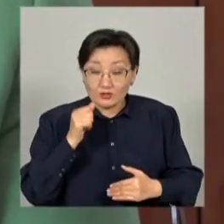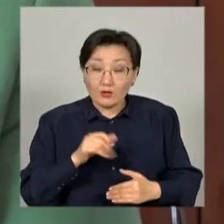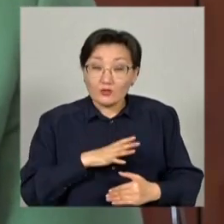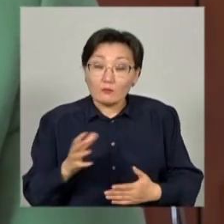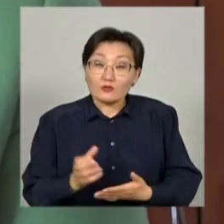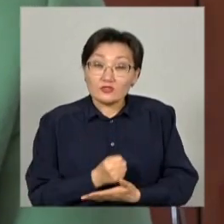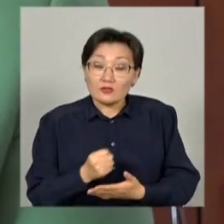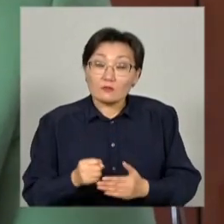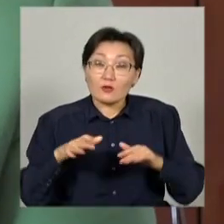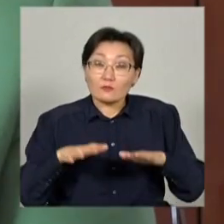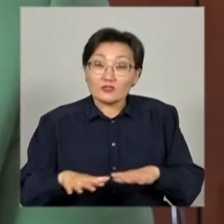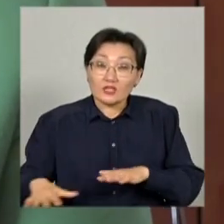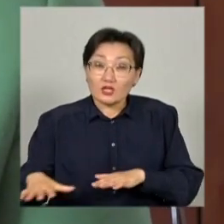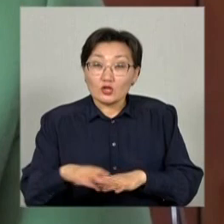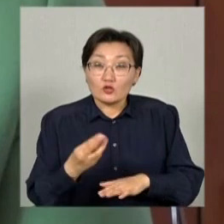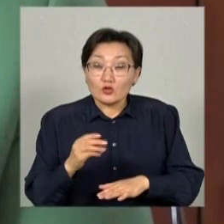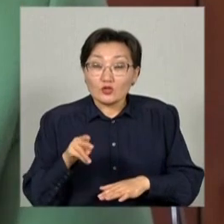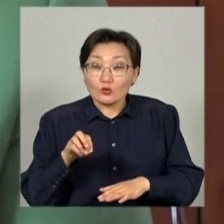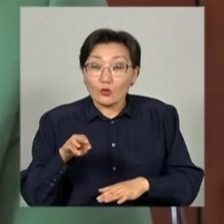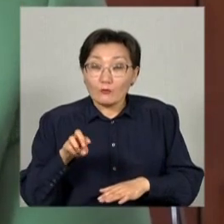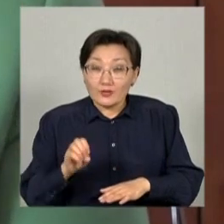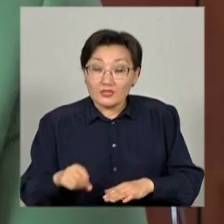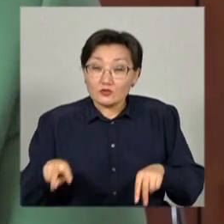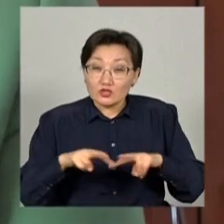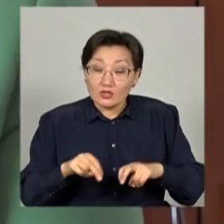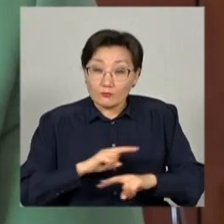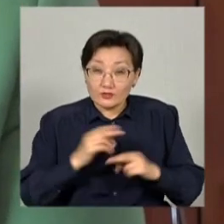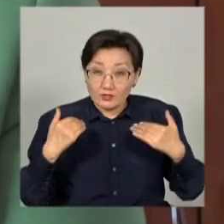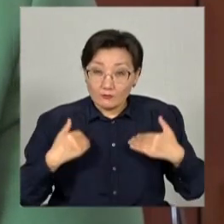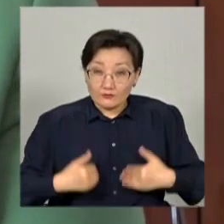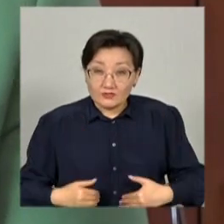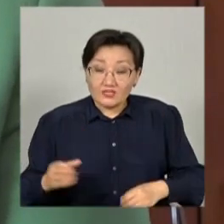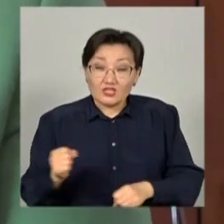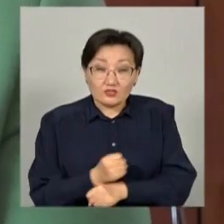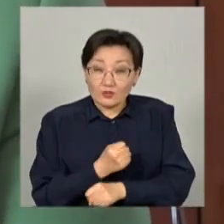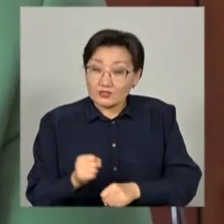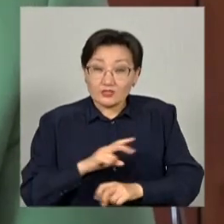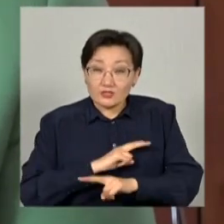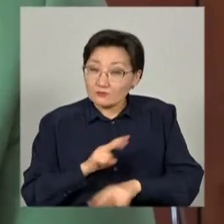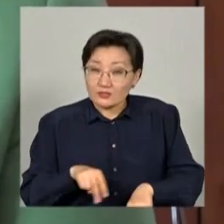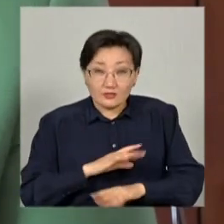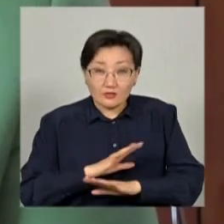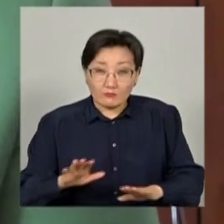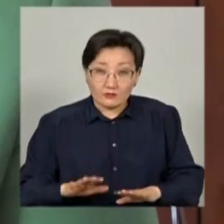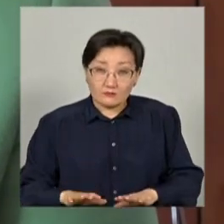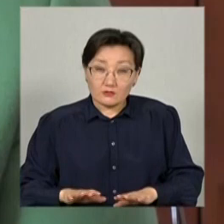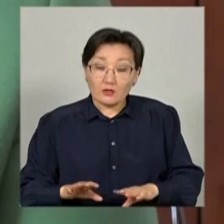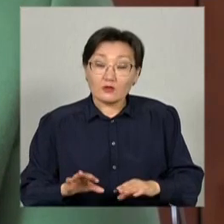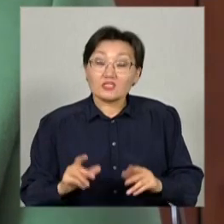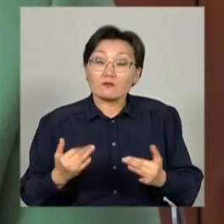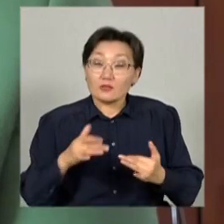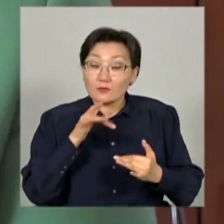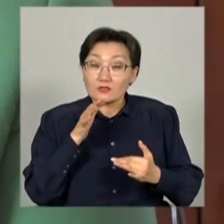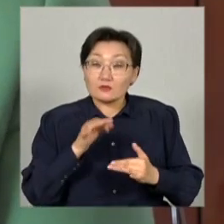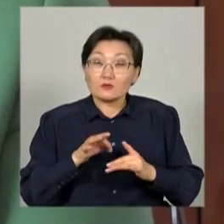было найдено в местности Шурентобе. При осмотре тела признаков насильственной смерти не обнаружено. В